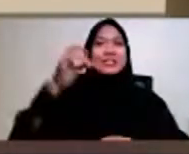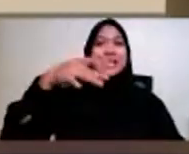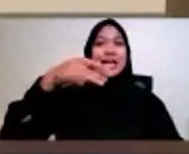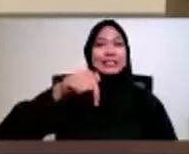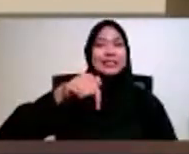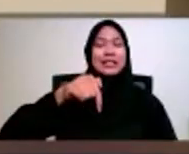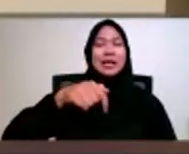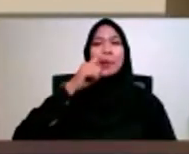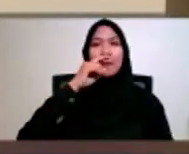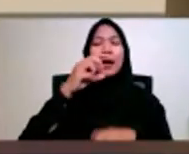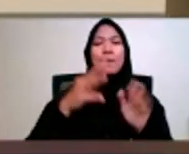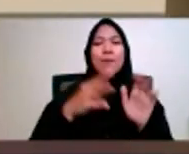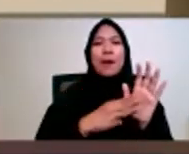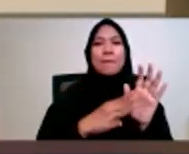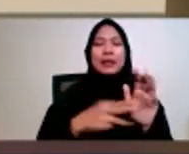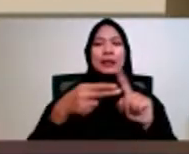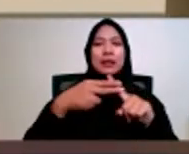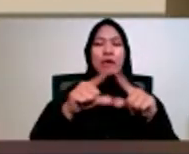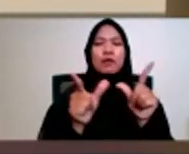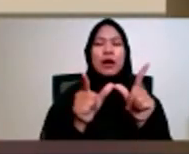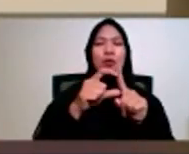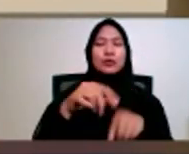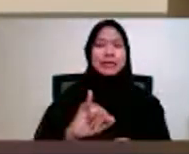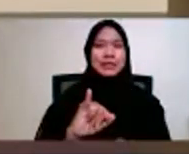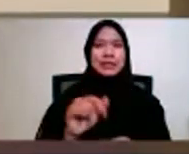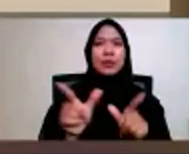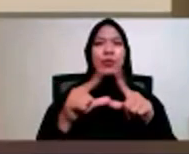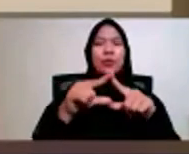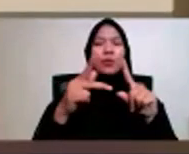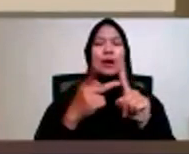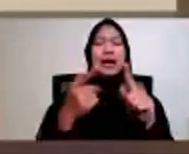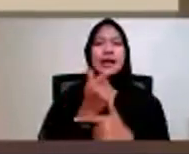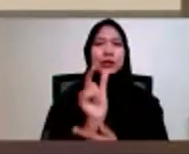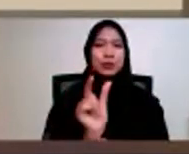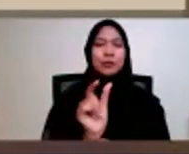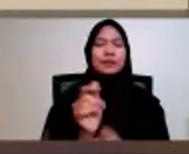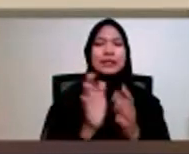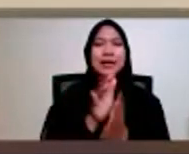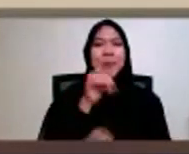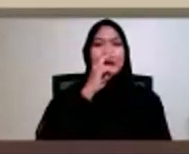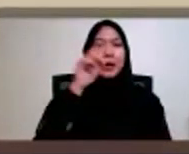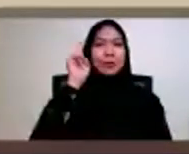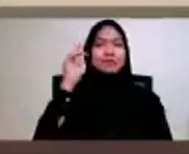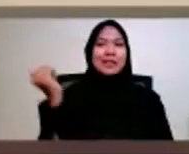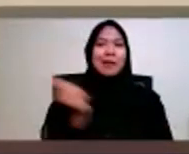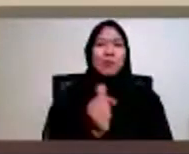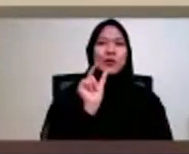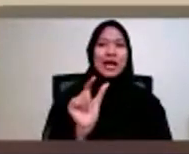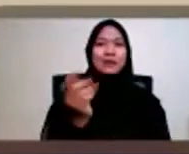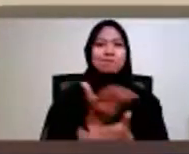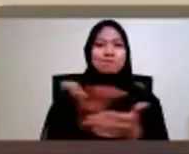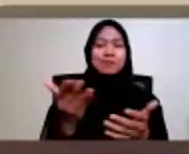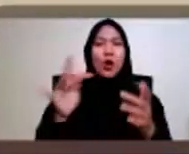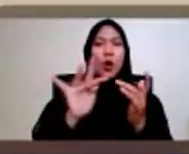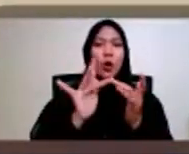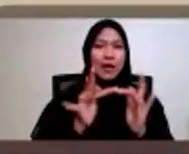bapak Muhammad Fauzi Renaldi Wahyu smsj serta Bapak dan Ibu tamu undangan yang hadir secara online